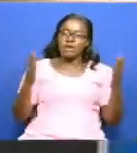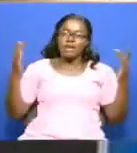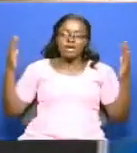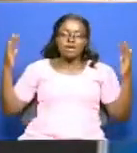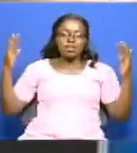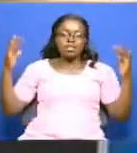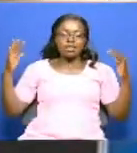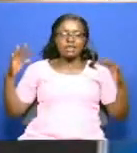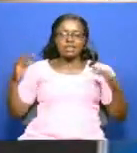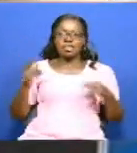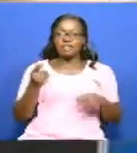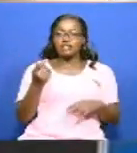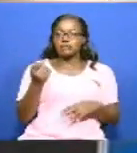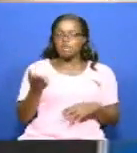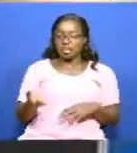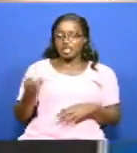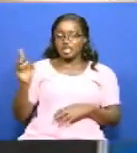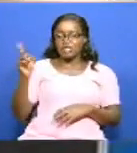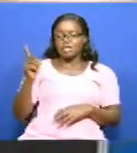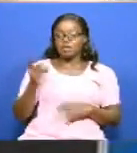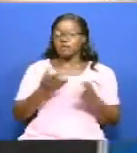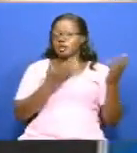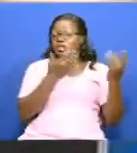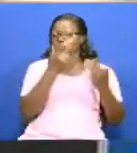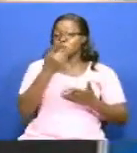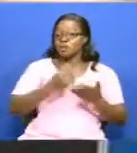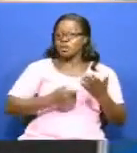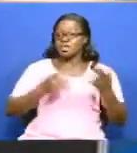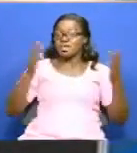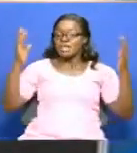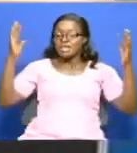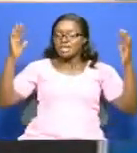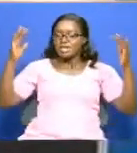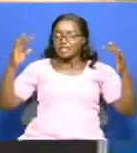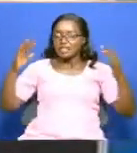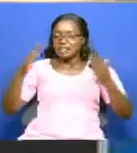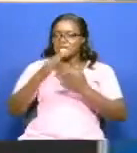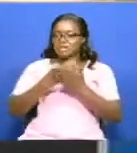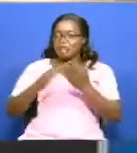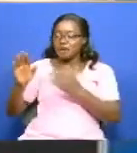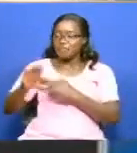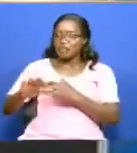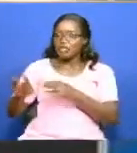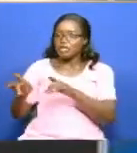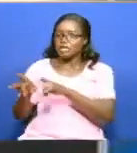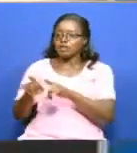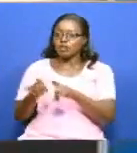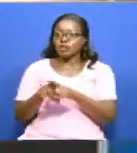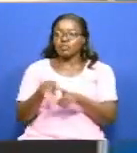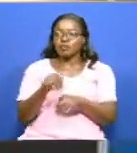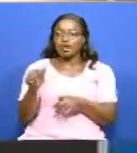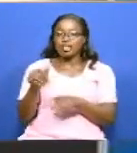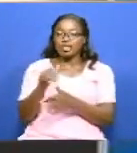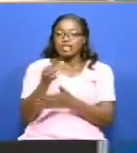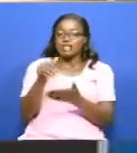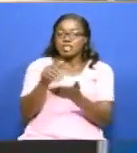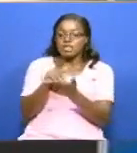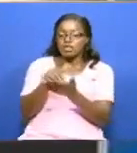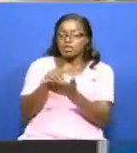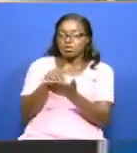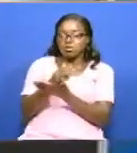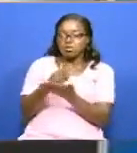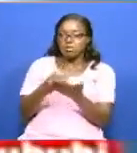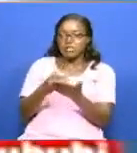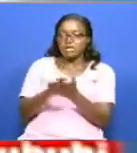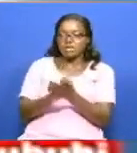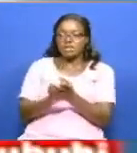maeneo kadha. Hapa Nairobi tarajia mvua katika baadhi ya maeneo tu sawia na sehemu za kati. Hapo kesho asubuhi